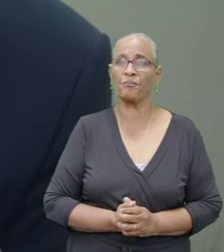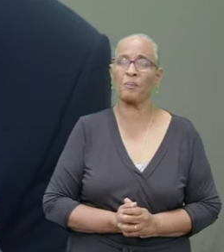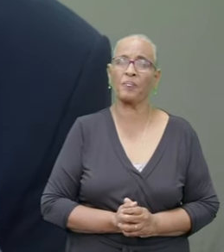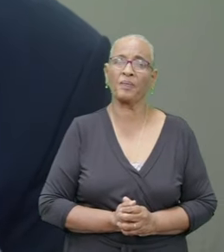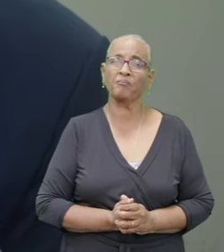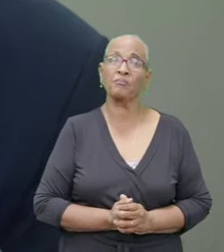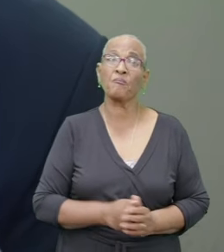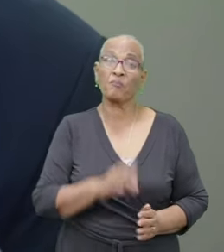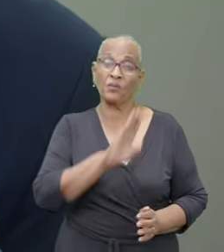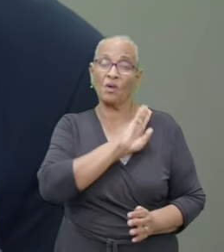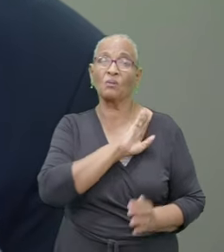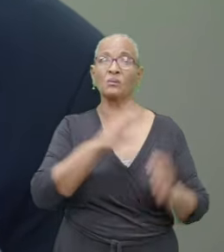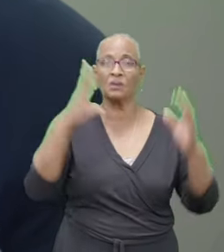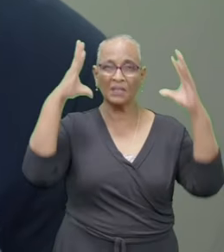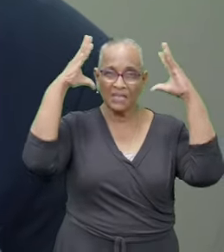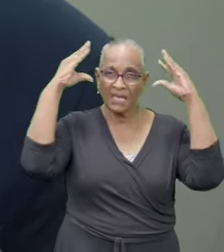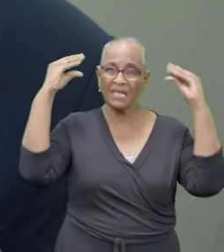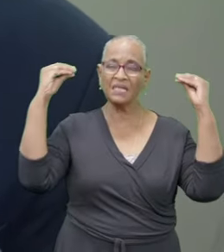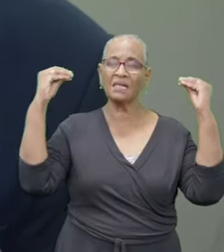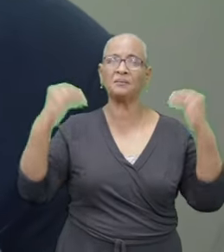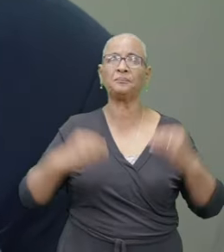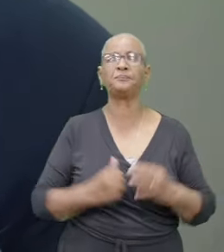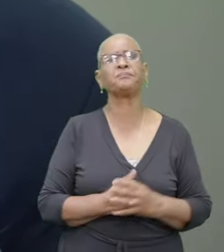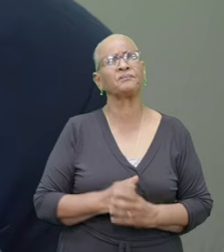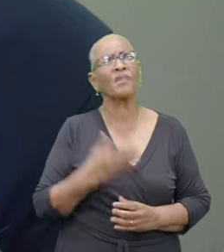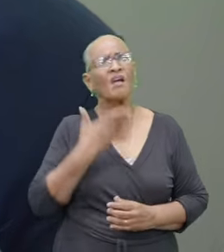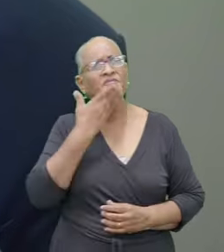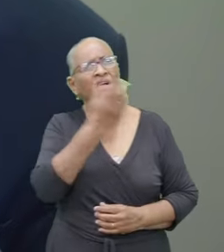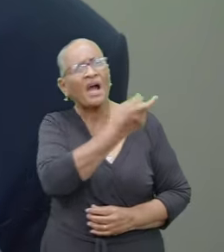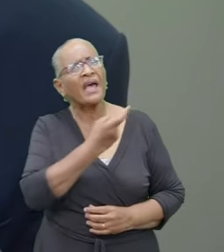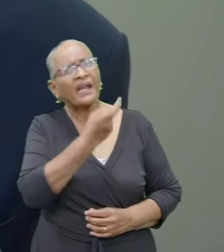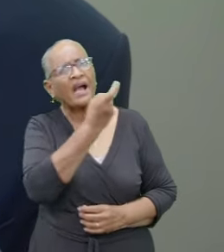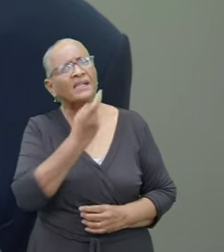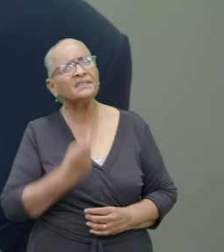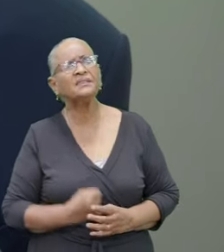Verder Nederland. Zou je die vraag even kunnen herhalen?